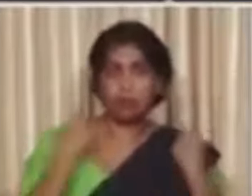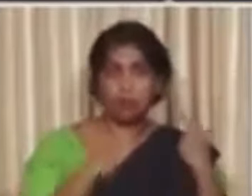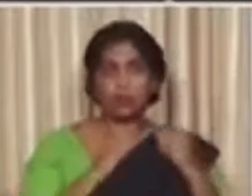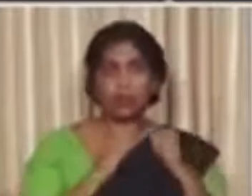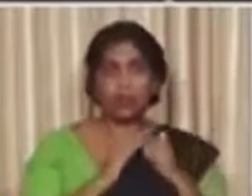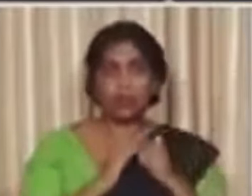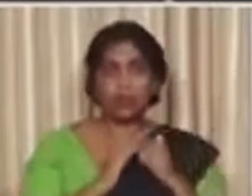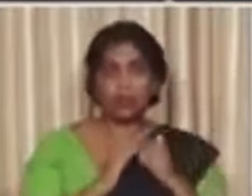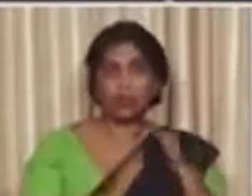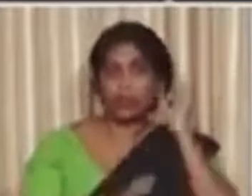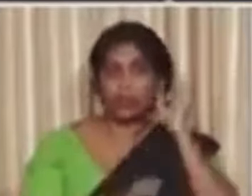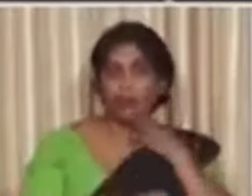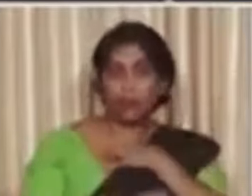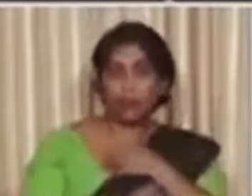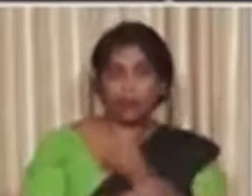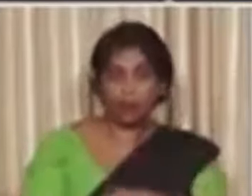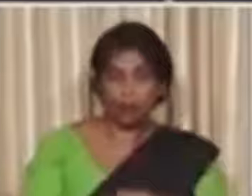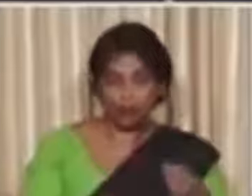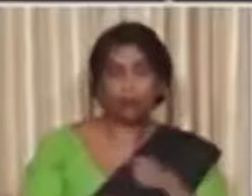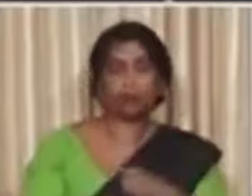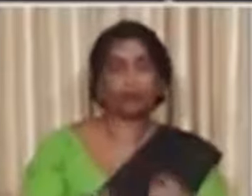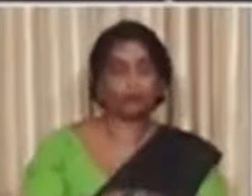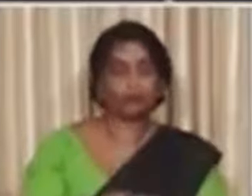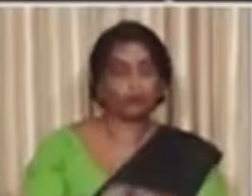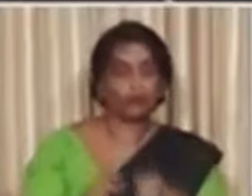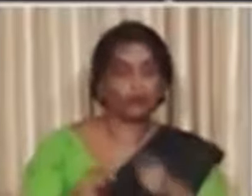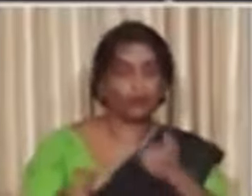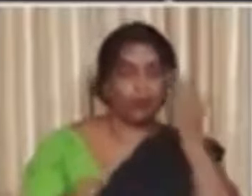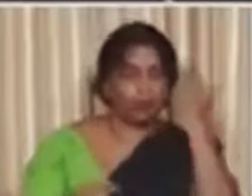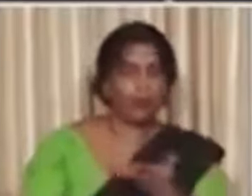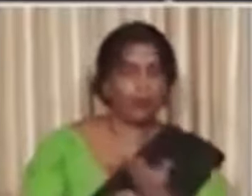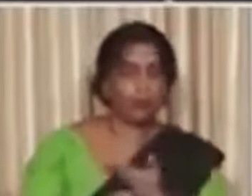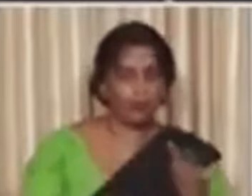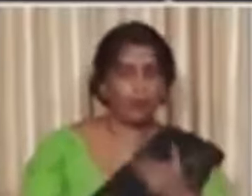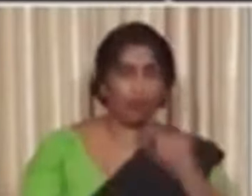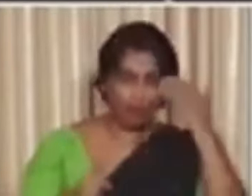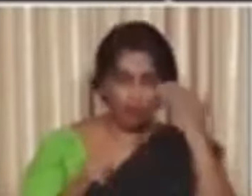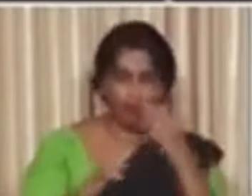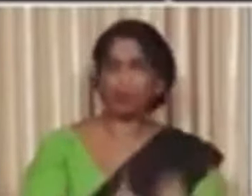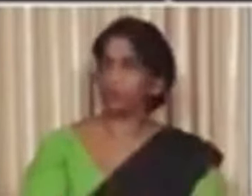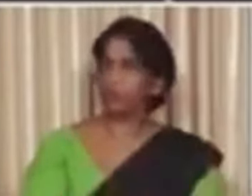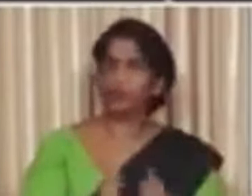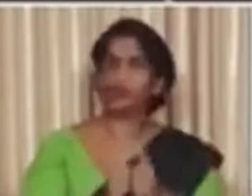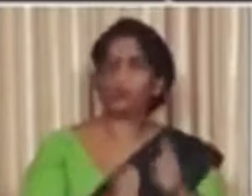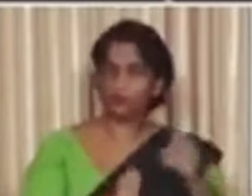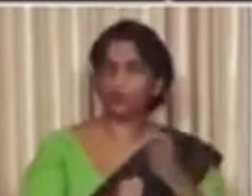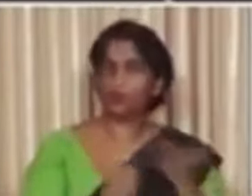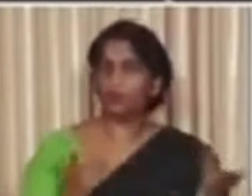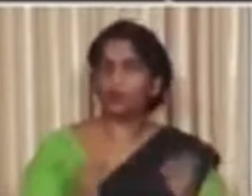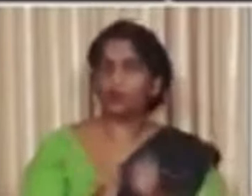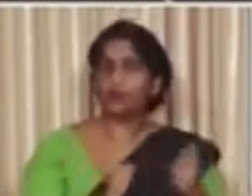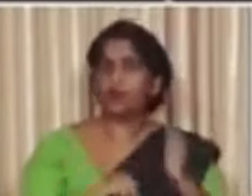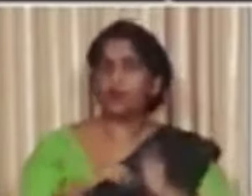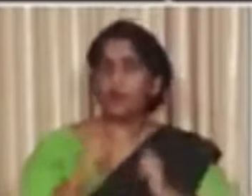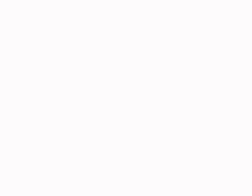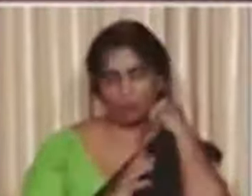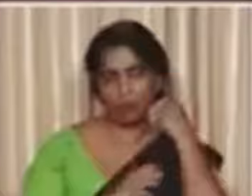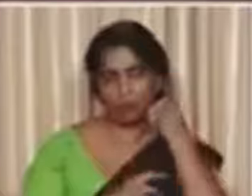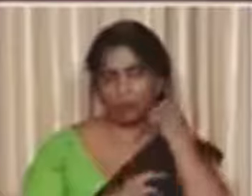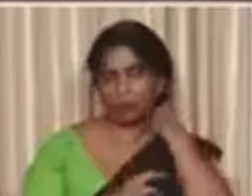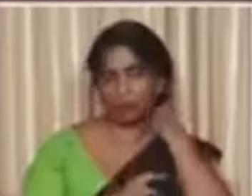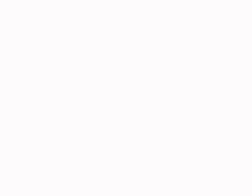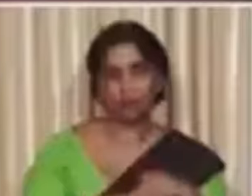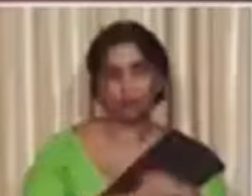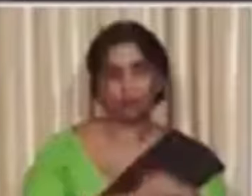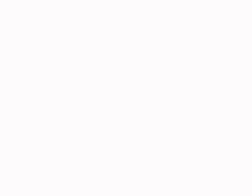ගෙදර රත්තරන් බඩුවක් නැති වුණයි කියලා එහෙම හදාන්න බෑ ඒ නිසා කරුණාකරලා මේ පිළිබඳව දැඩි පියවර ගන්න මොකද්ද ගන්න පියවර කියලා අපිට කියන්න මගේ